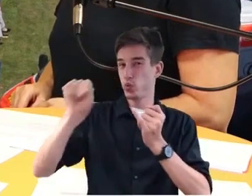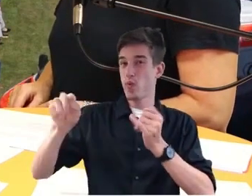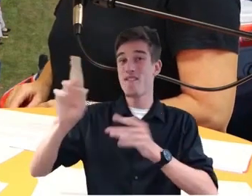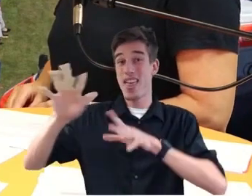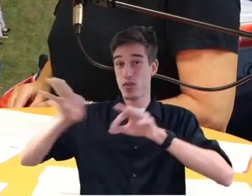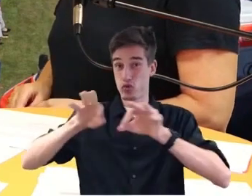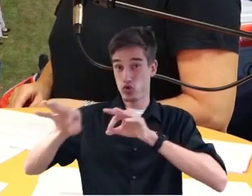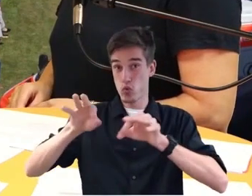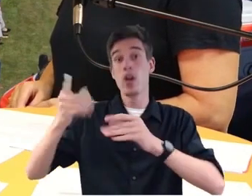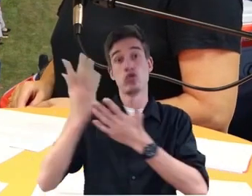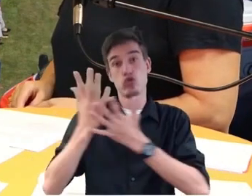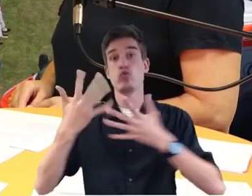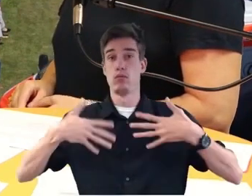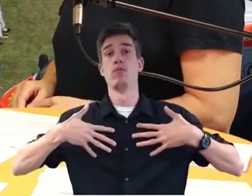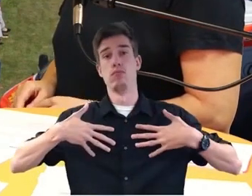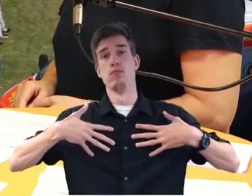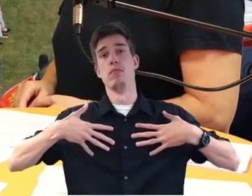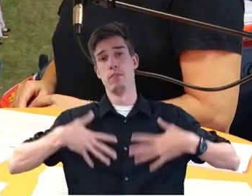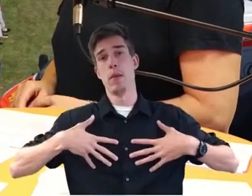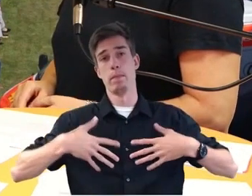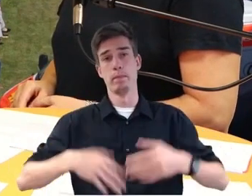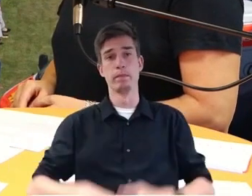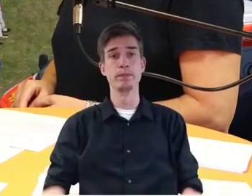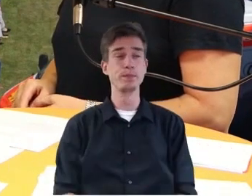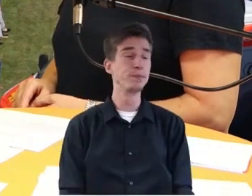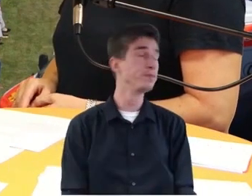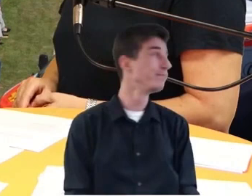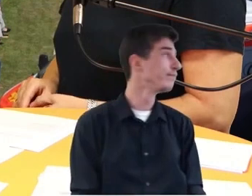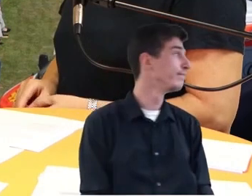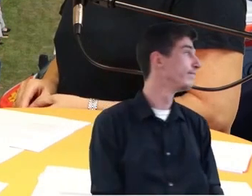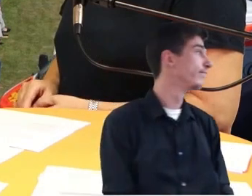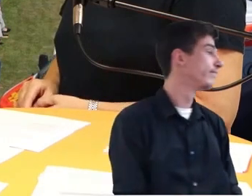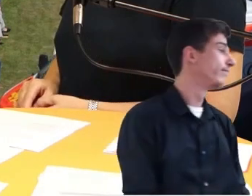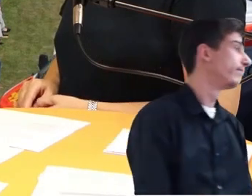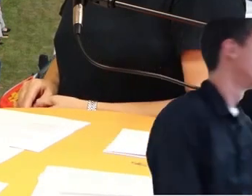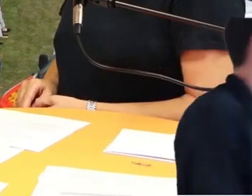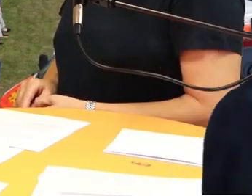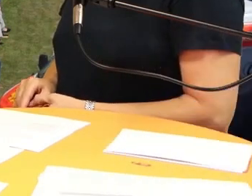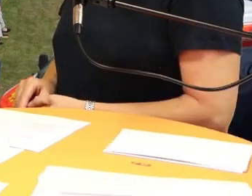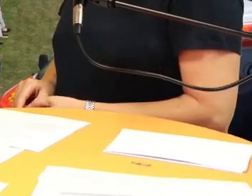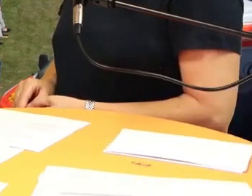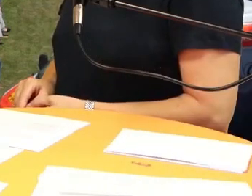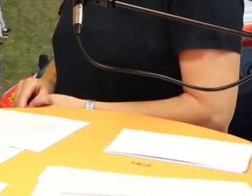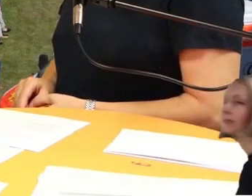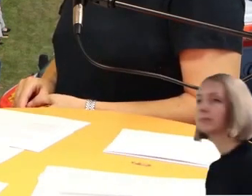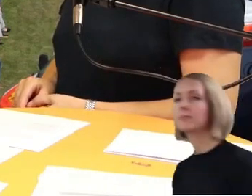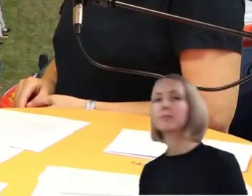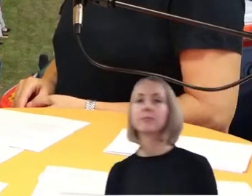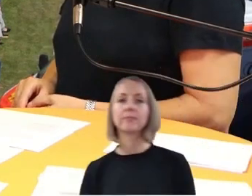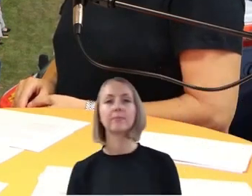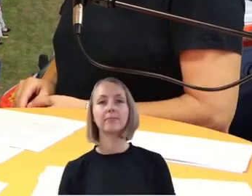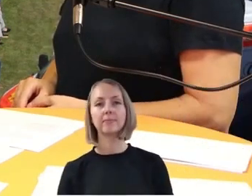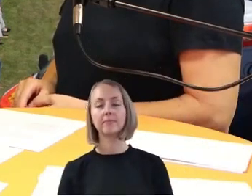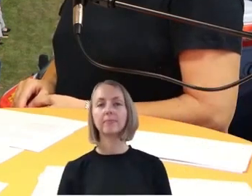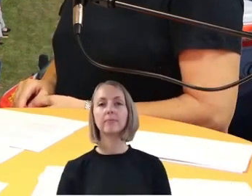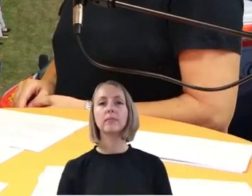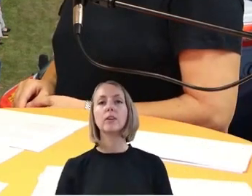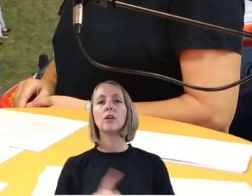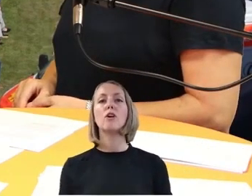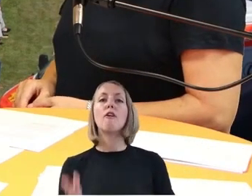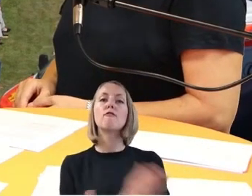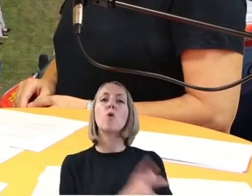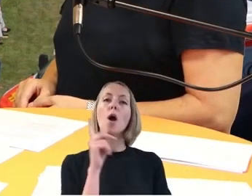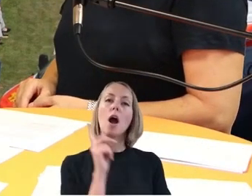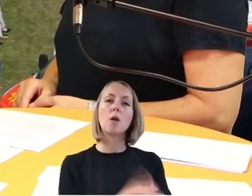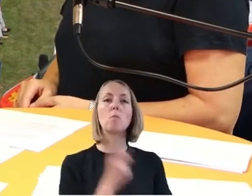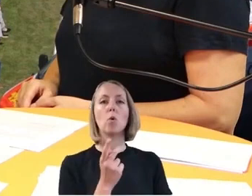steuern die wissen das schon und die das muss halt sehr genau abgestimmt werden damit das ganze auch logisch und in sich konsequent ist